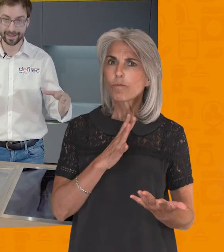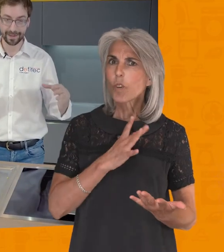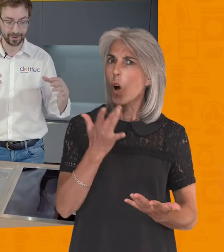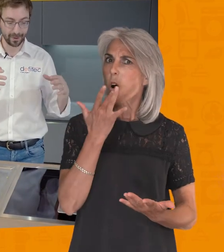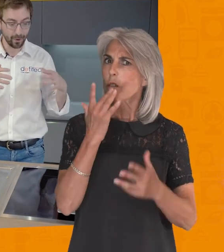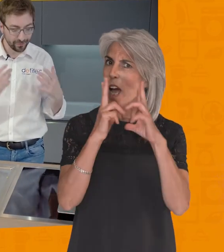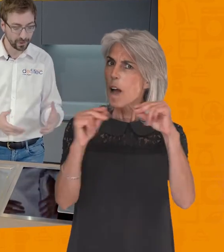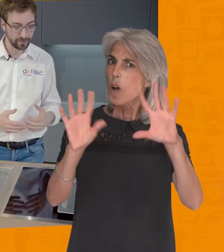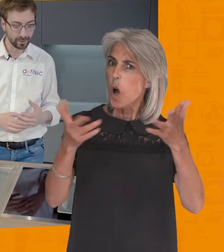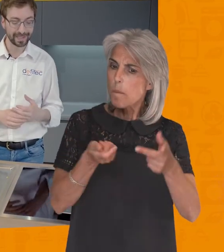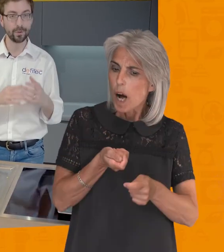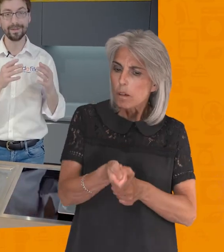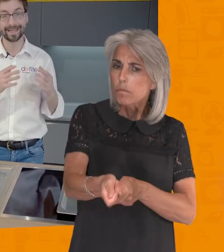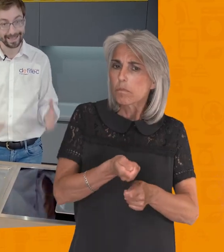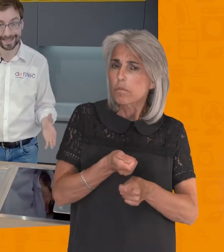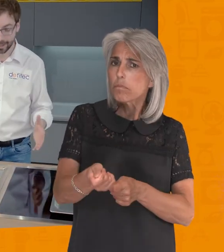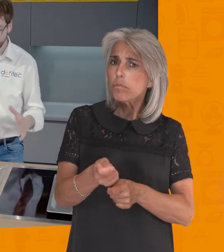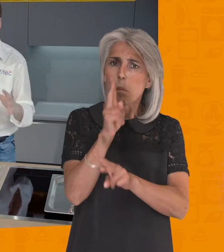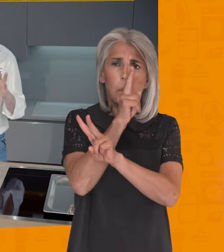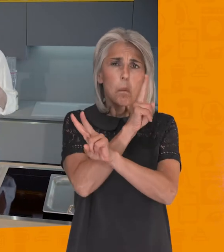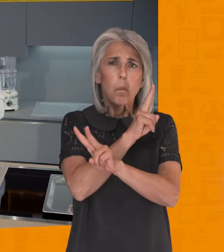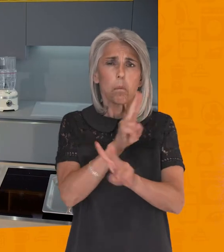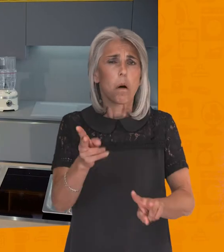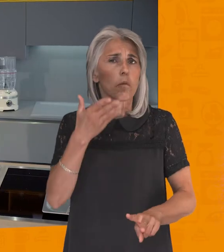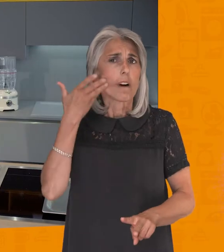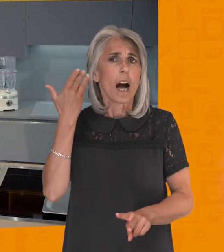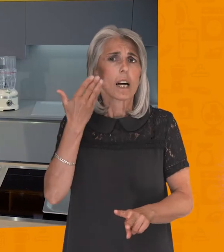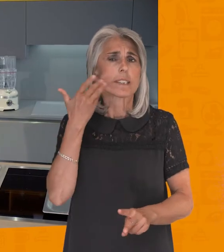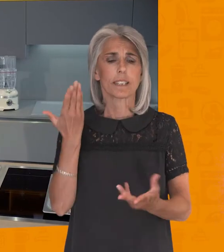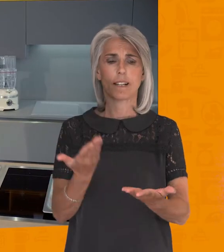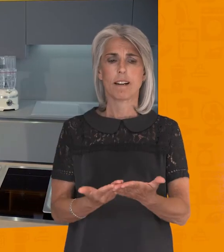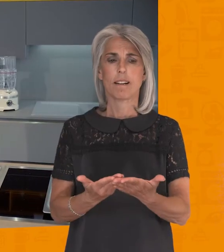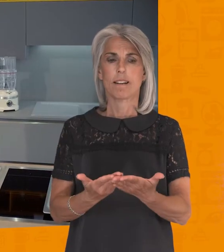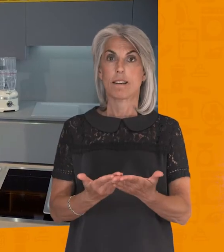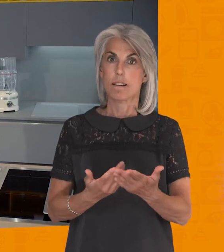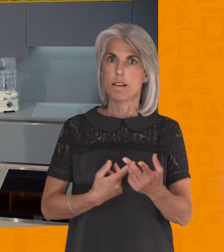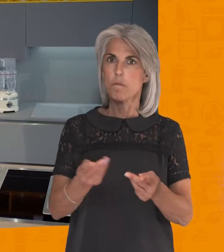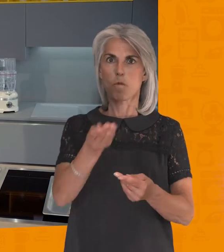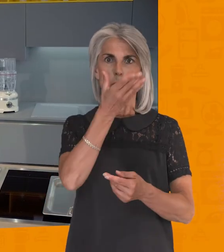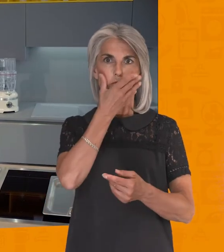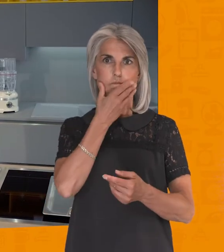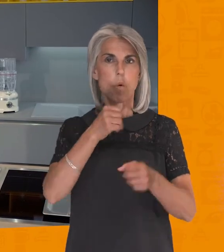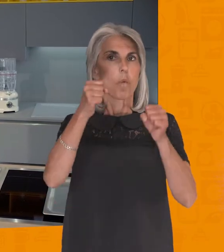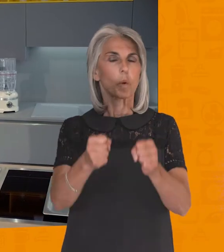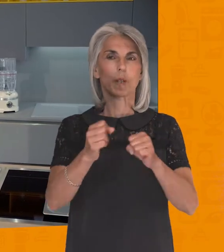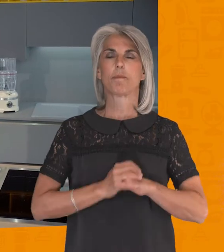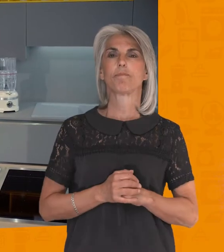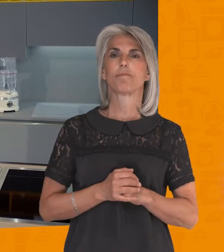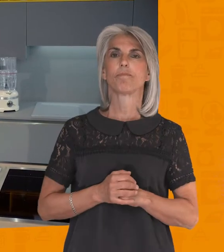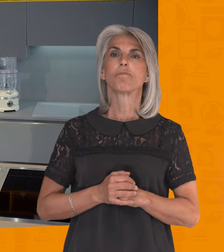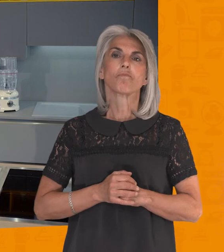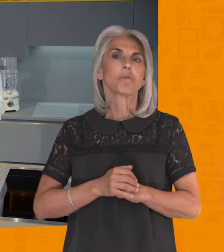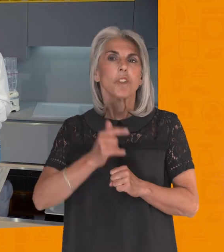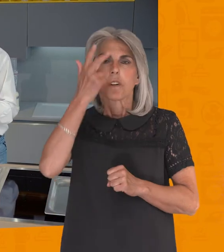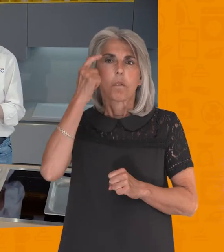on avait envie de vous montrer une technique pour nettoyer facilement son teppanyaki et le rendre le plus beau